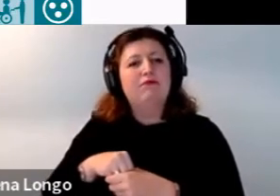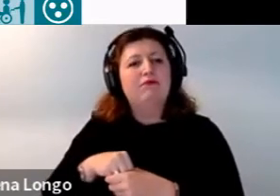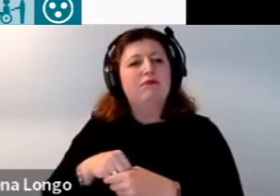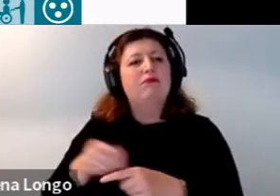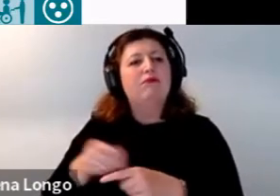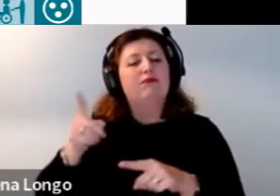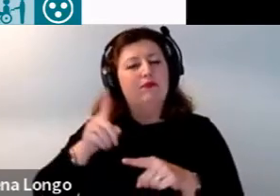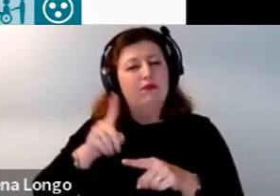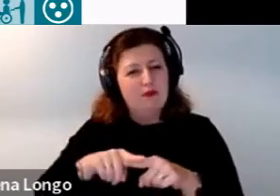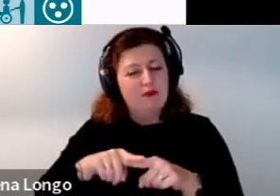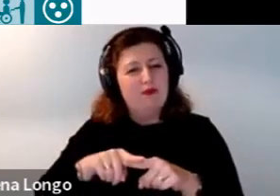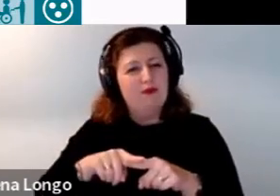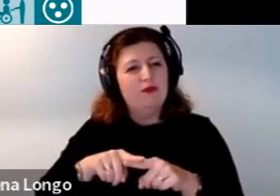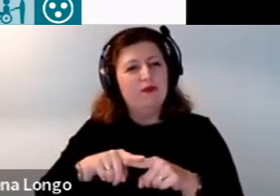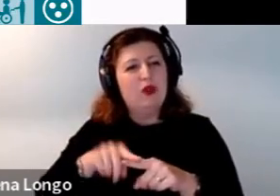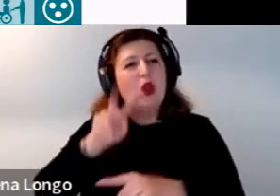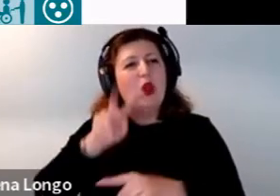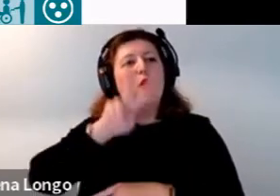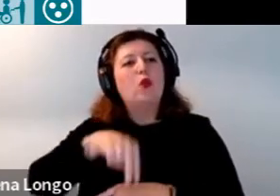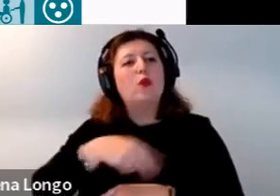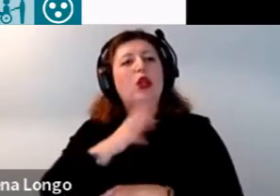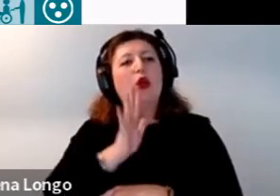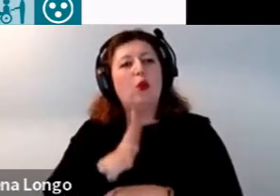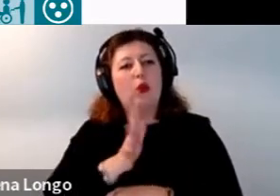conferenza mondiale del 2015 di Sendai